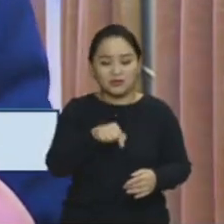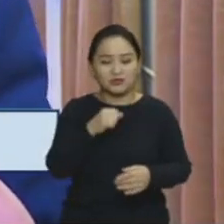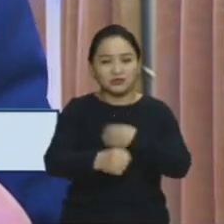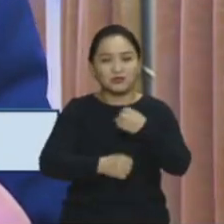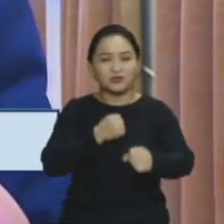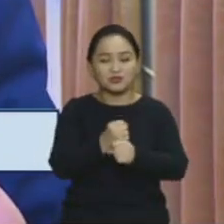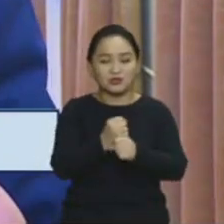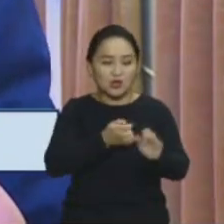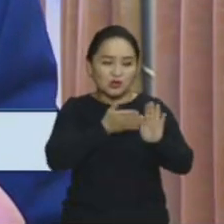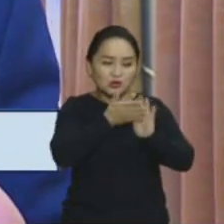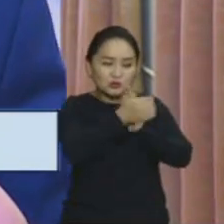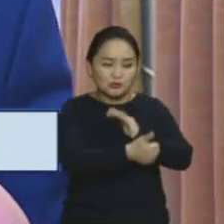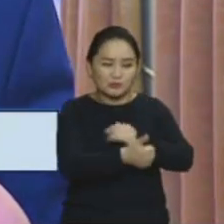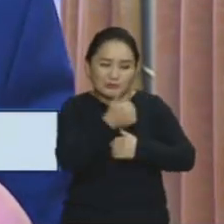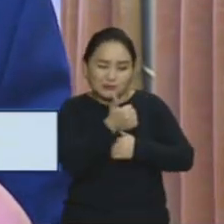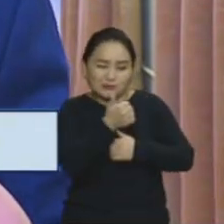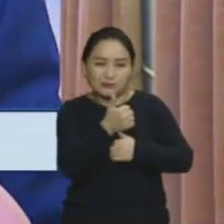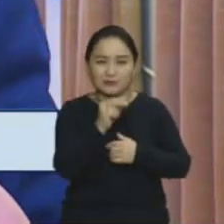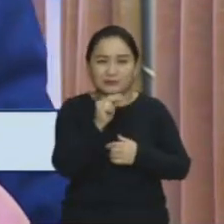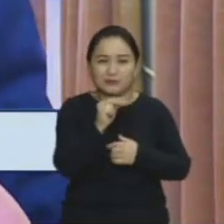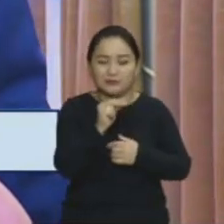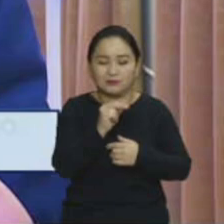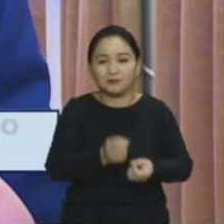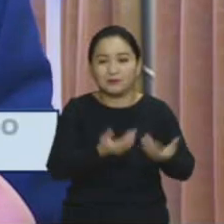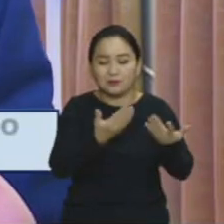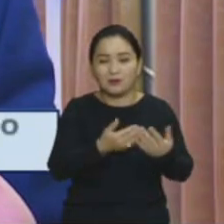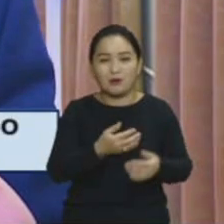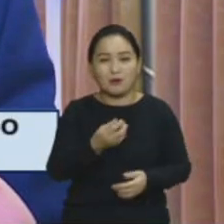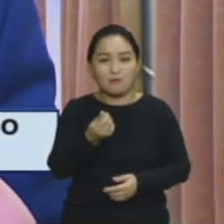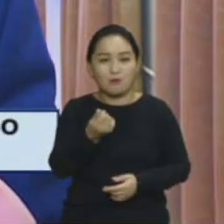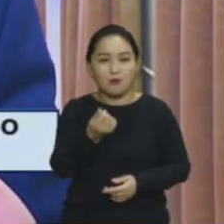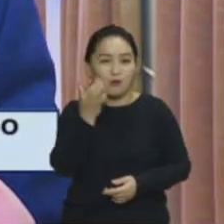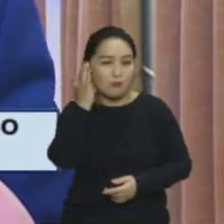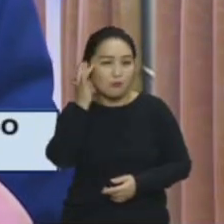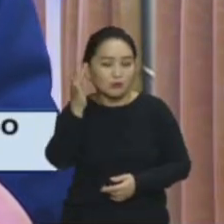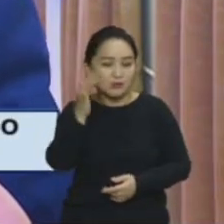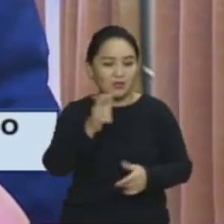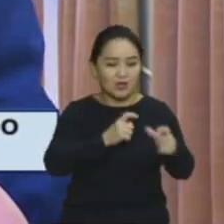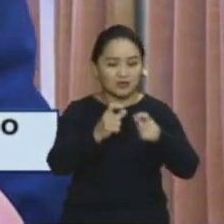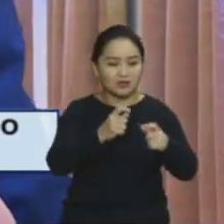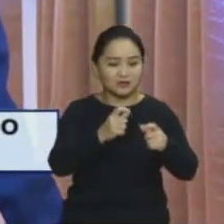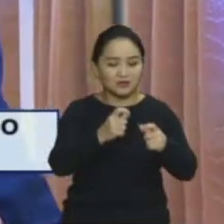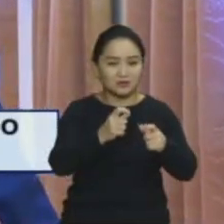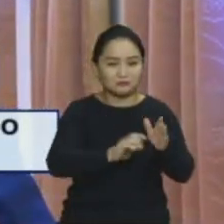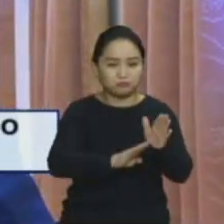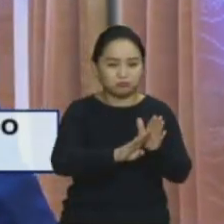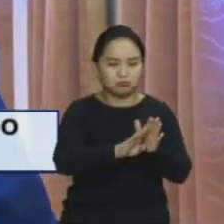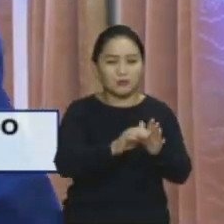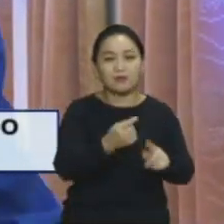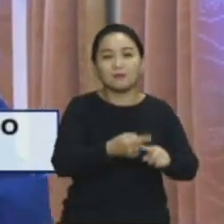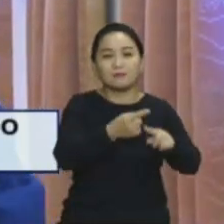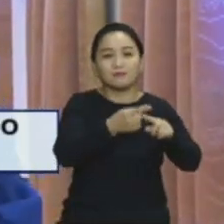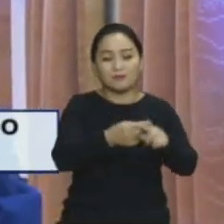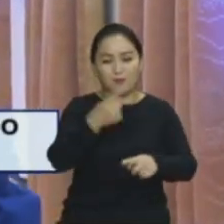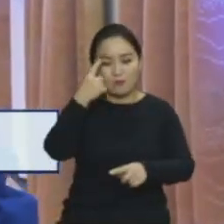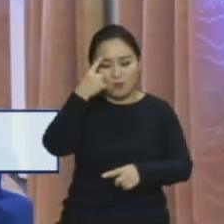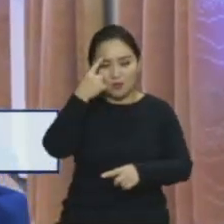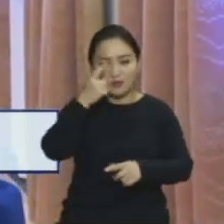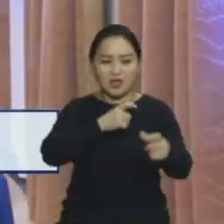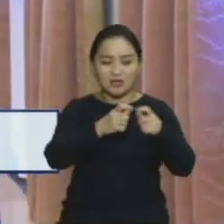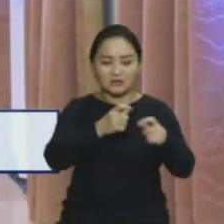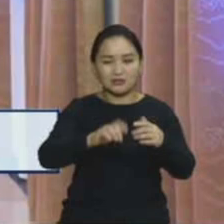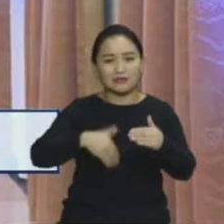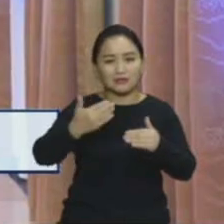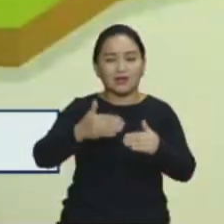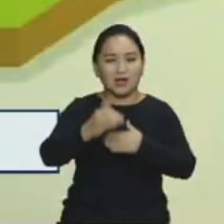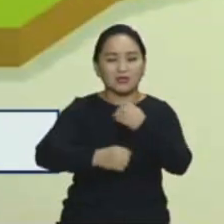гаргаач. Мөнгөний бодлогоороо бол одоо эдийн засгийн өсөлтийг дэмжиж ингээхгүйгээр бол Монголын эдийн засагч нь бол ерөнхийн дээр нь нэлээд хүндтэй байх